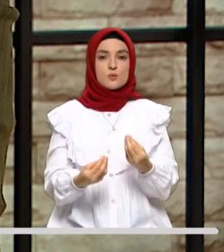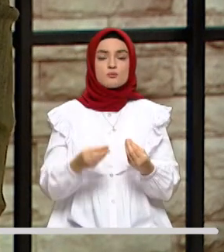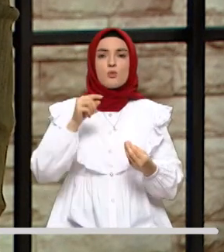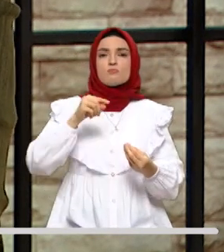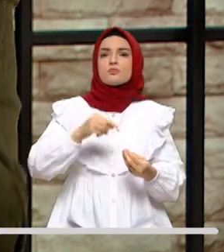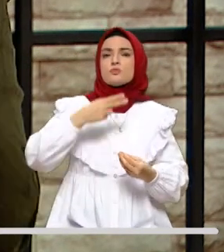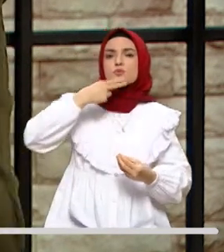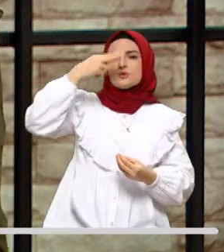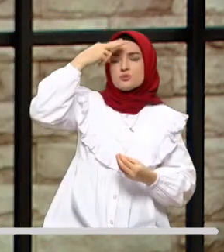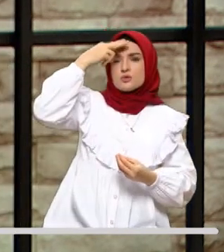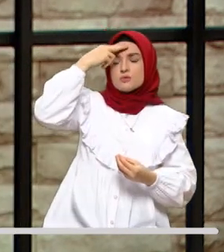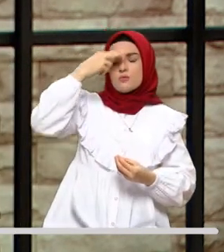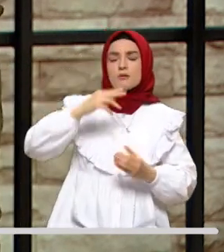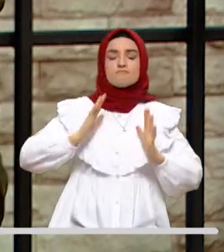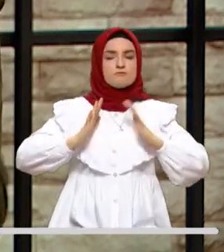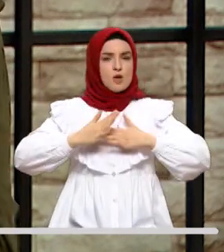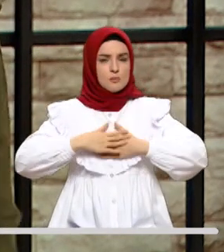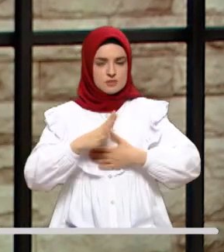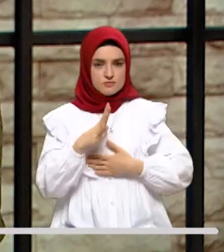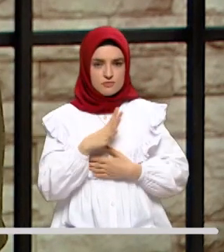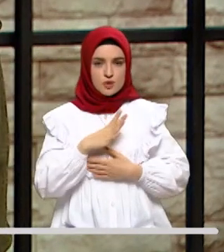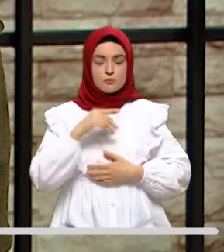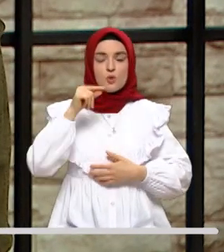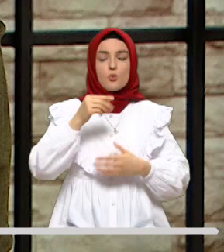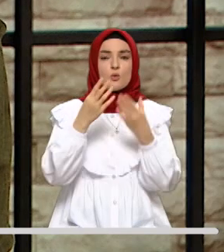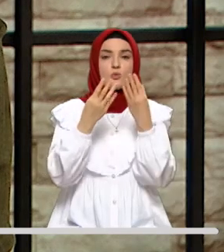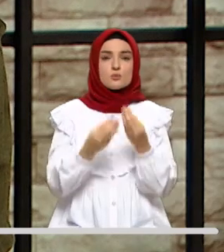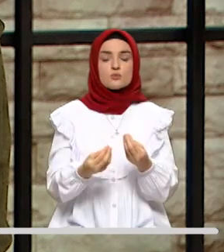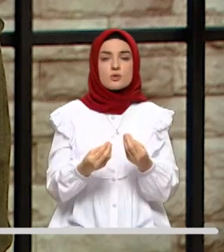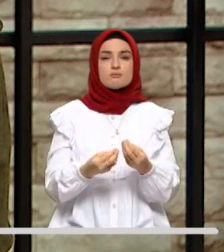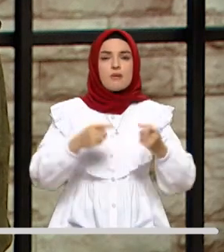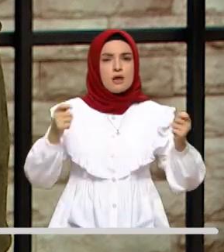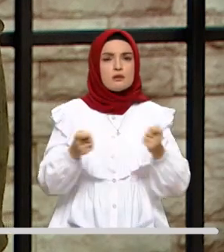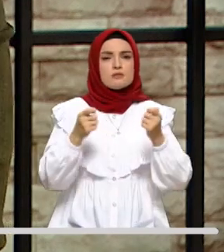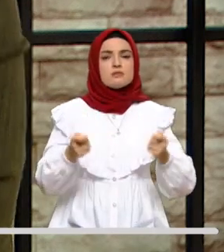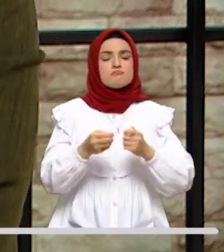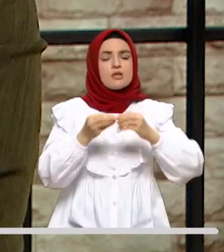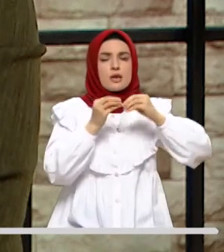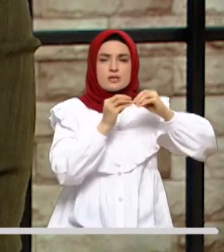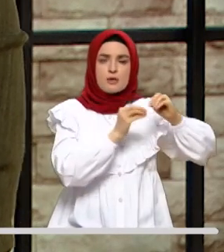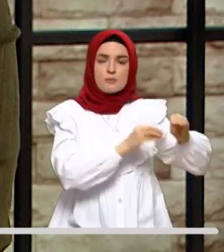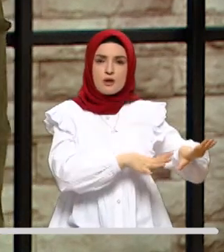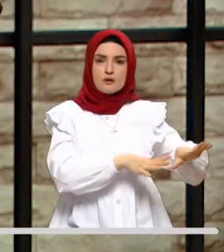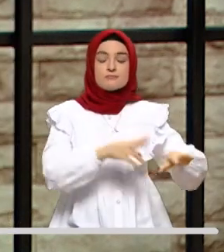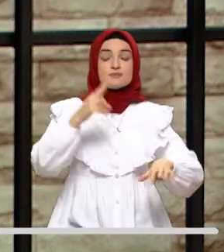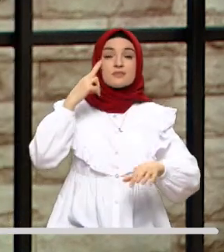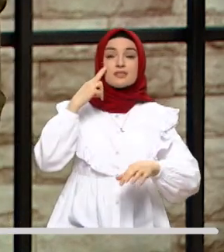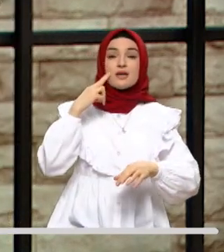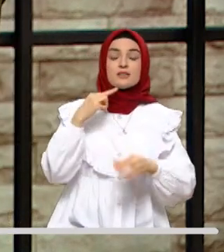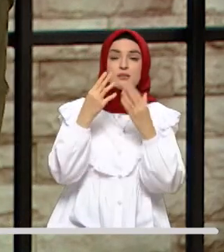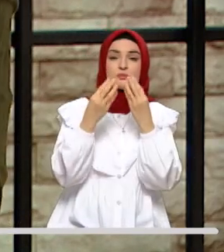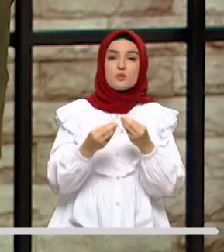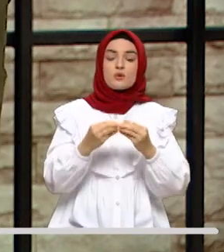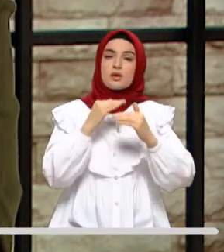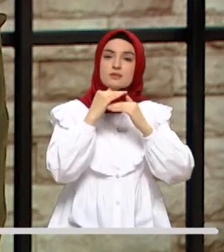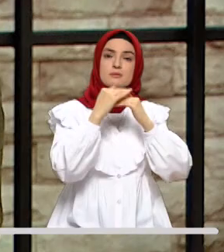cuma, cuma namazı var. Cuma namazı olduğu zaman işimizi gücümüzü bırakıp tertemiz bir şekilde